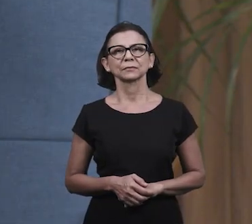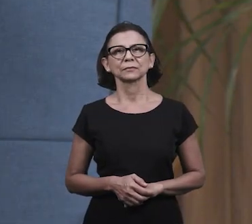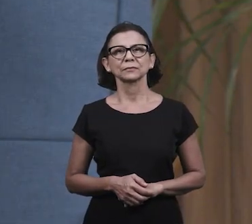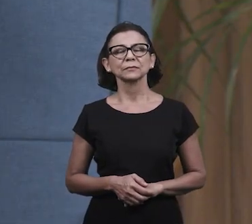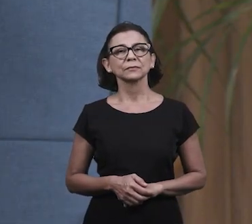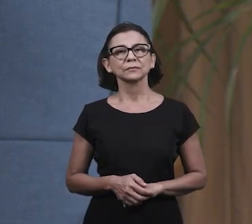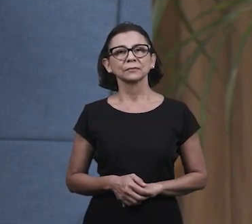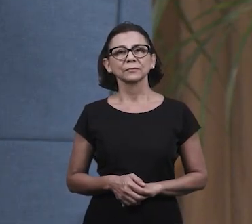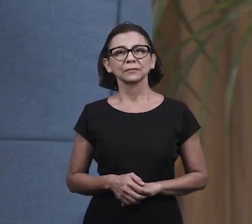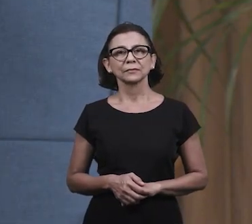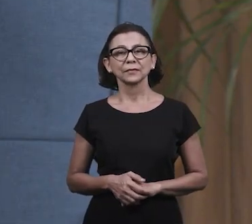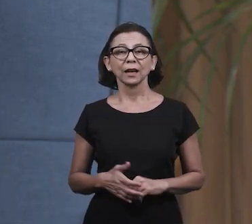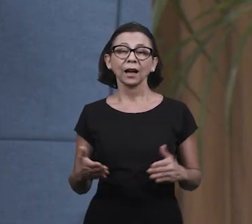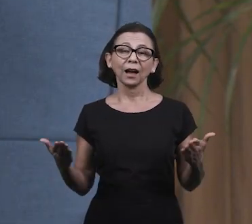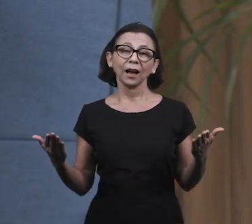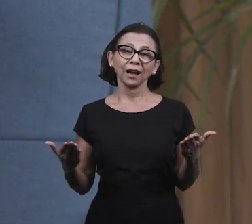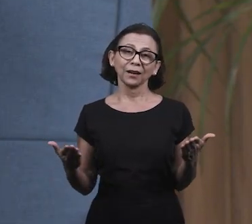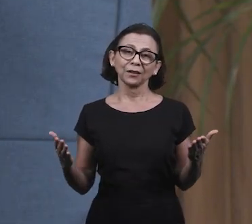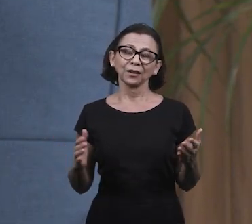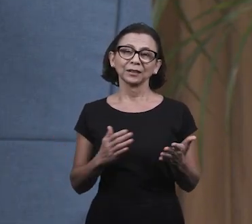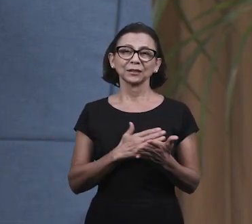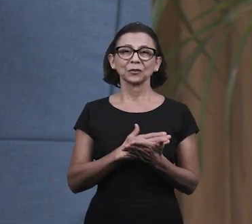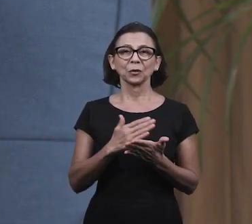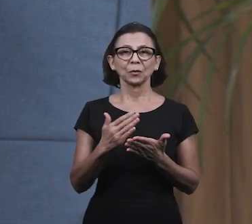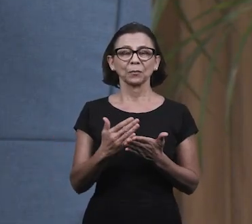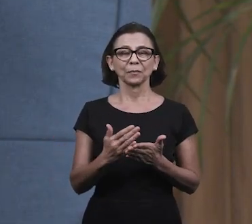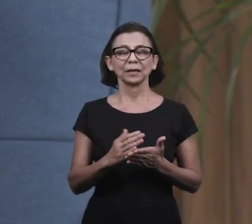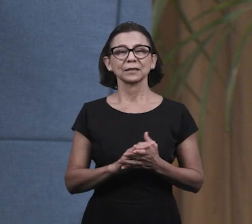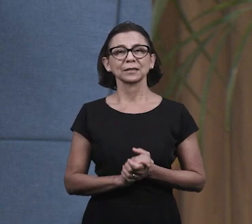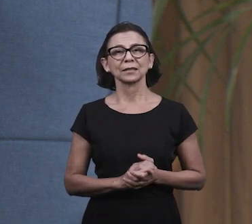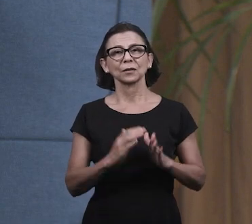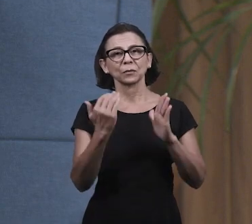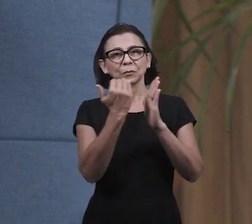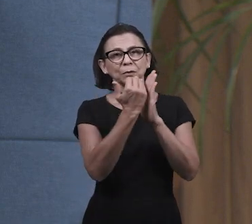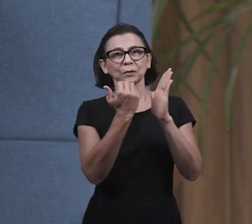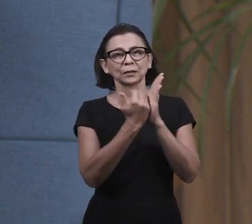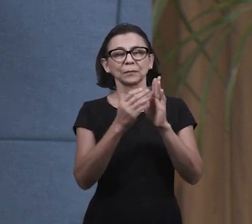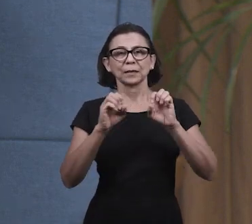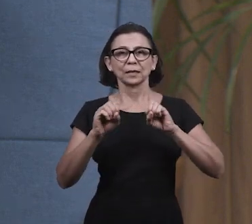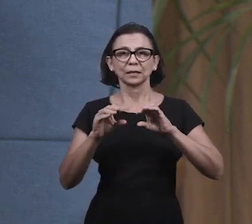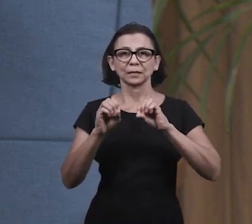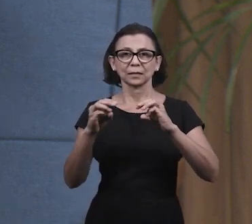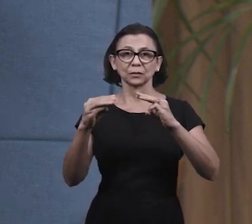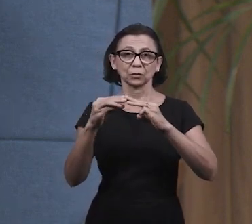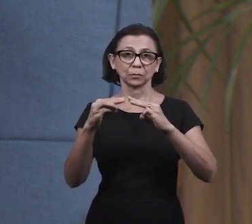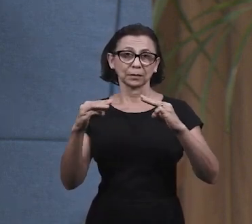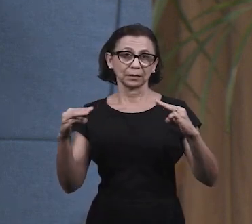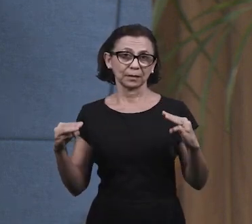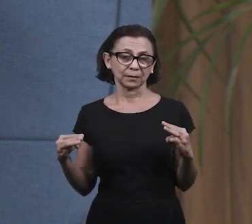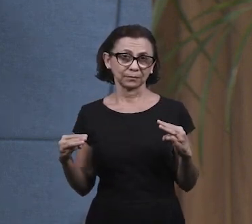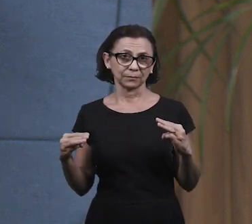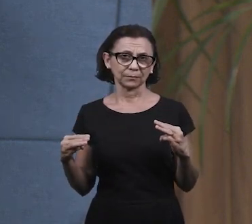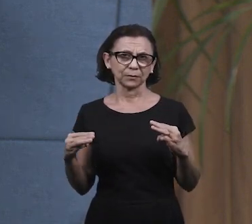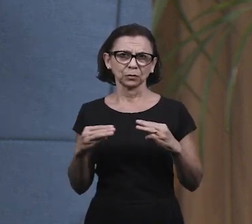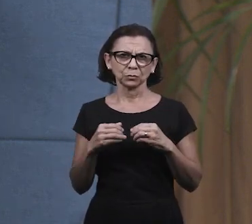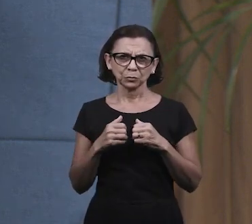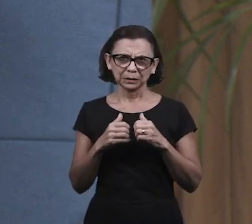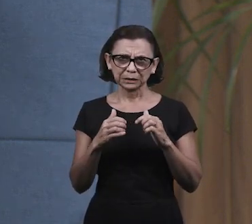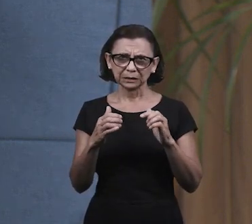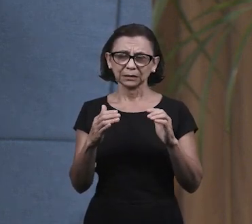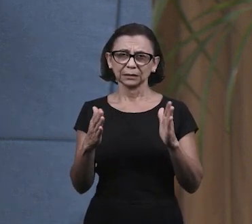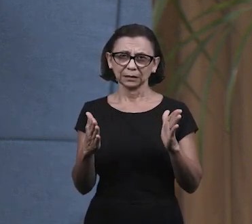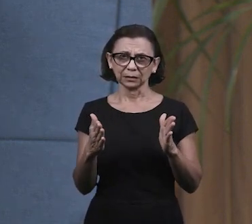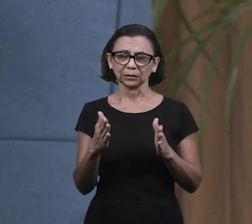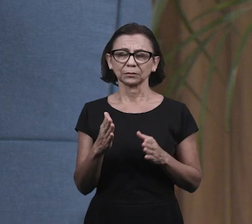E a partir de agora, a gente começa o quadro Lições. Et à partir de maintenant, nous commençons le volet Leçon du